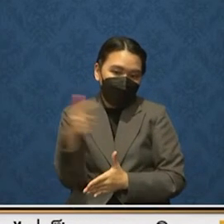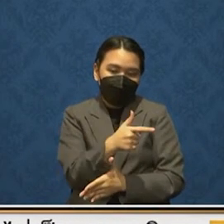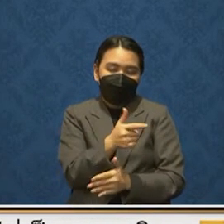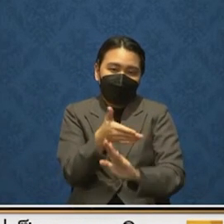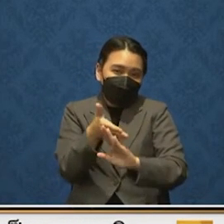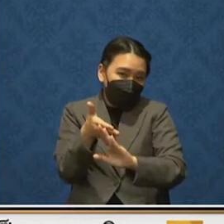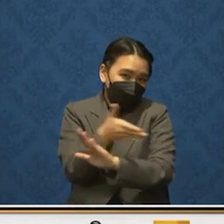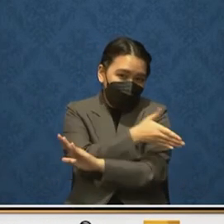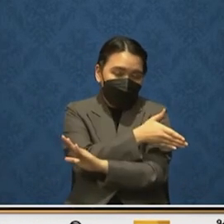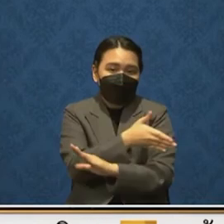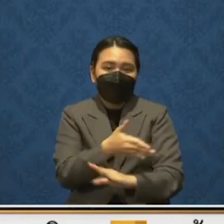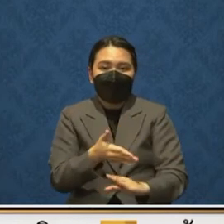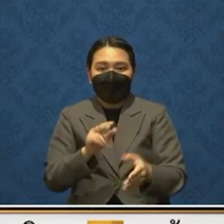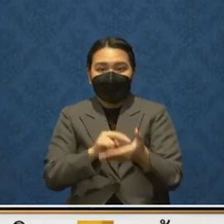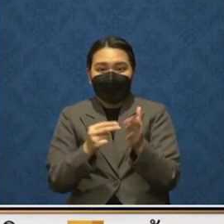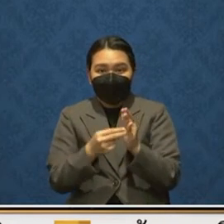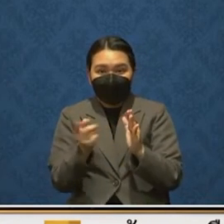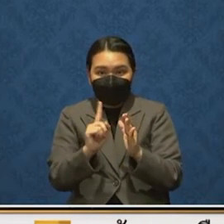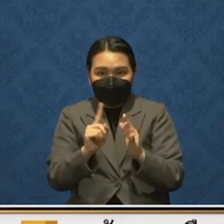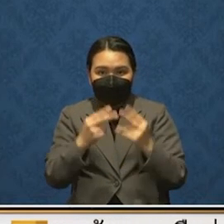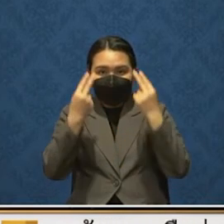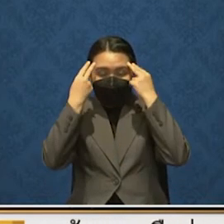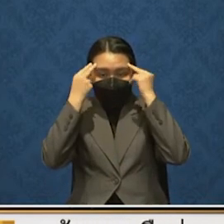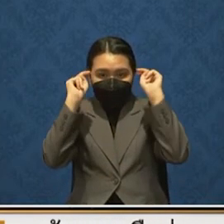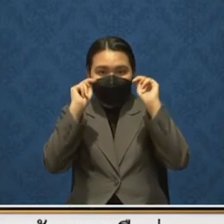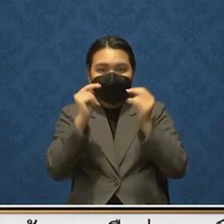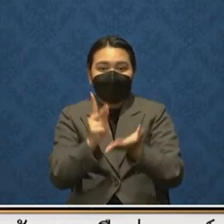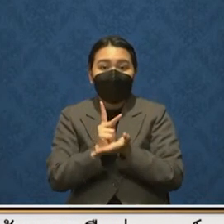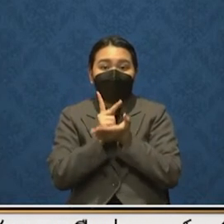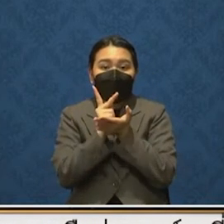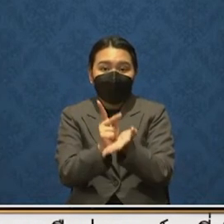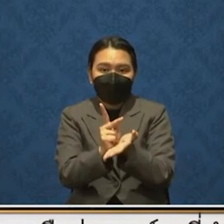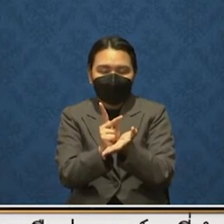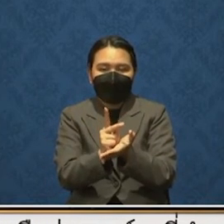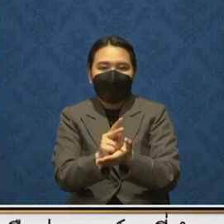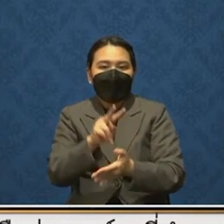การฉายยาว่า นกกู้แหงร่มแน้ำเจ้าพยา